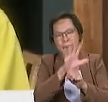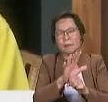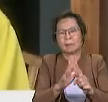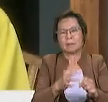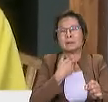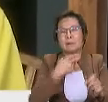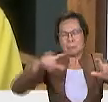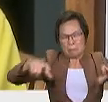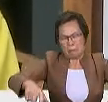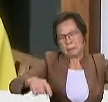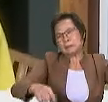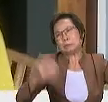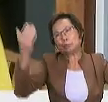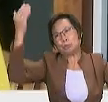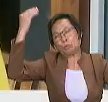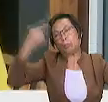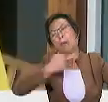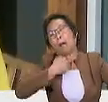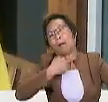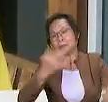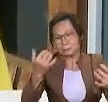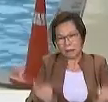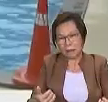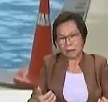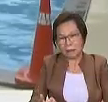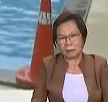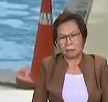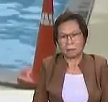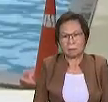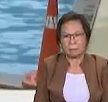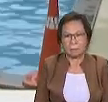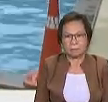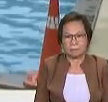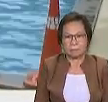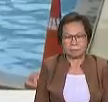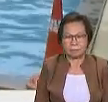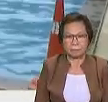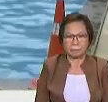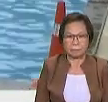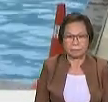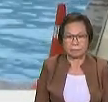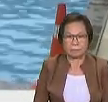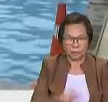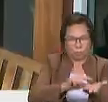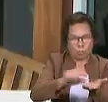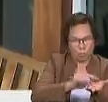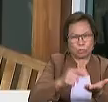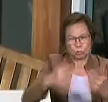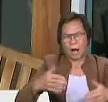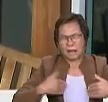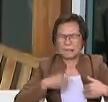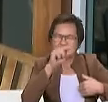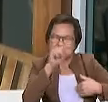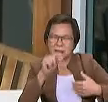ini piket ini sekarang Bu ada syukur gaji pun sudah ada disekitar pendapatan sudah ada skate skate